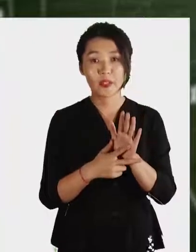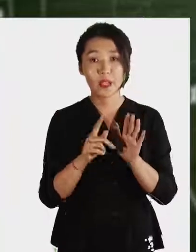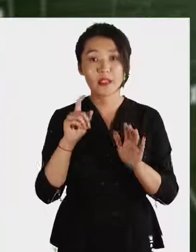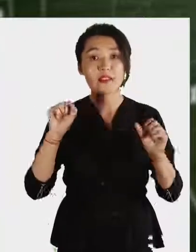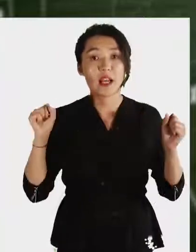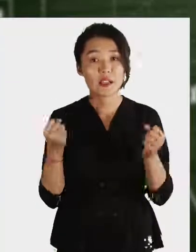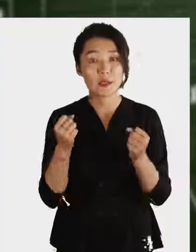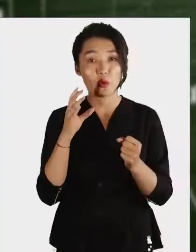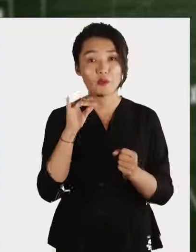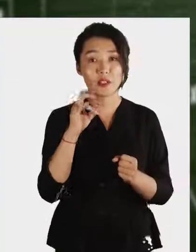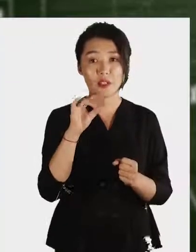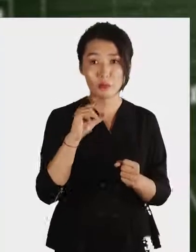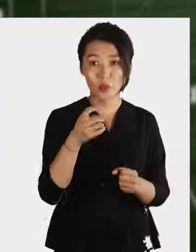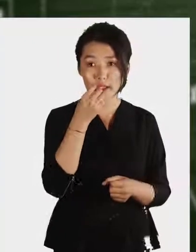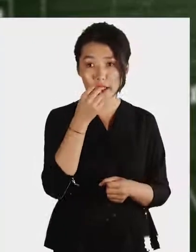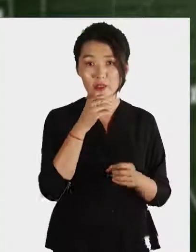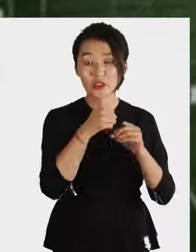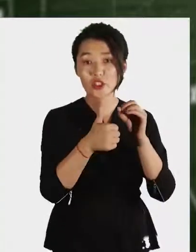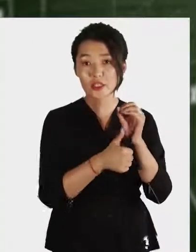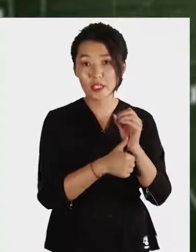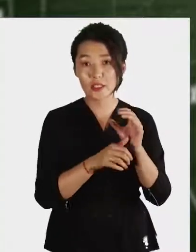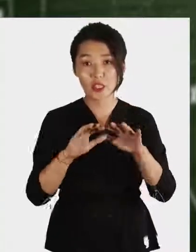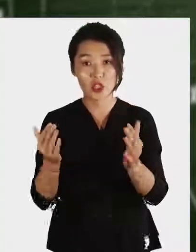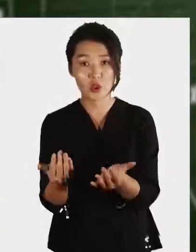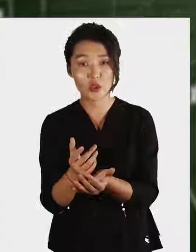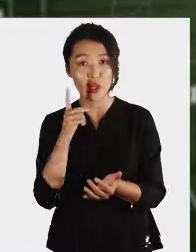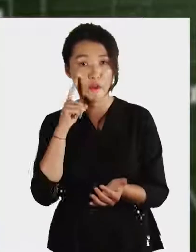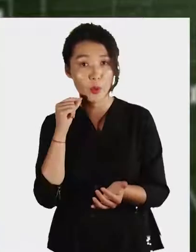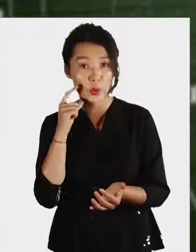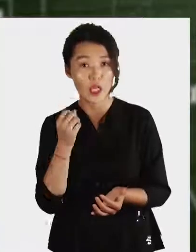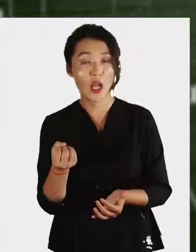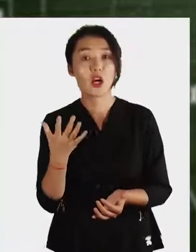Задача номер 8. За зиму Винни-Пух съел